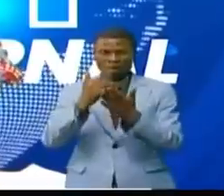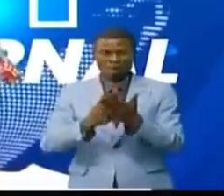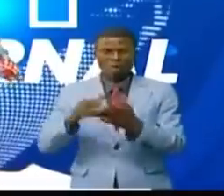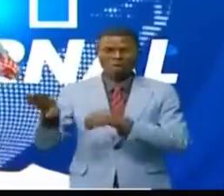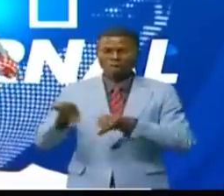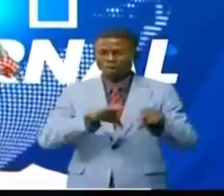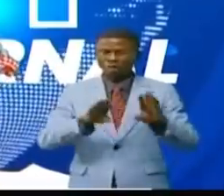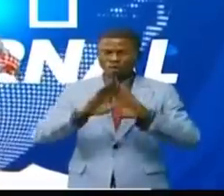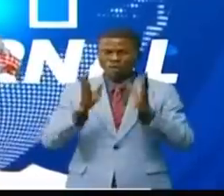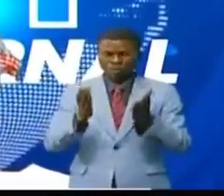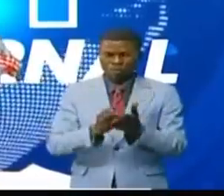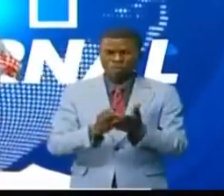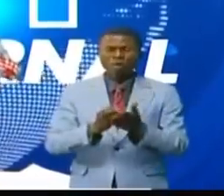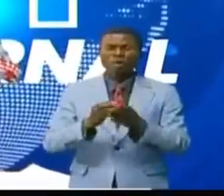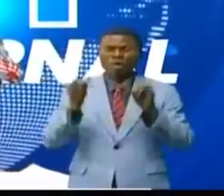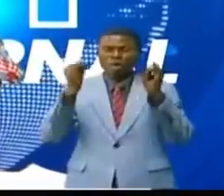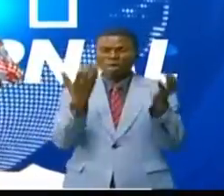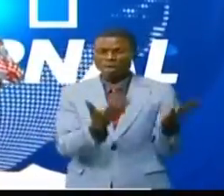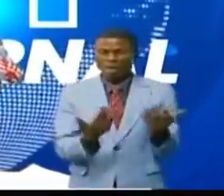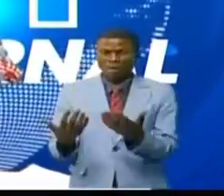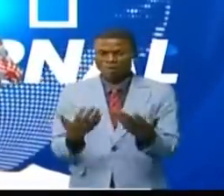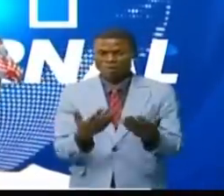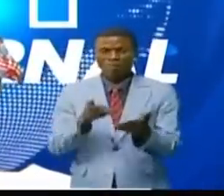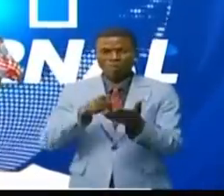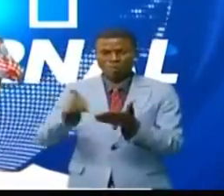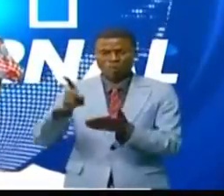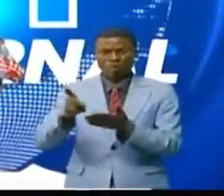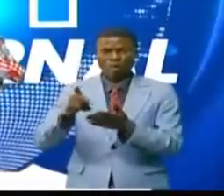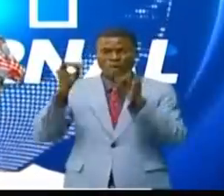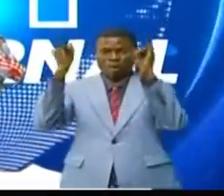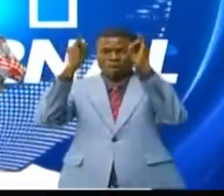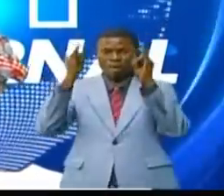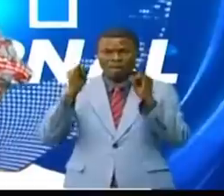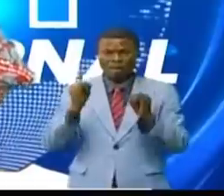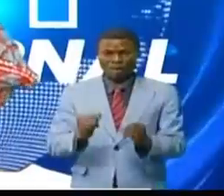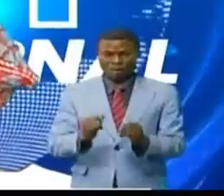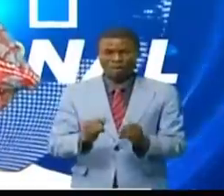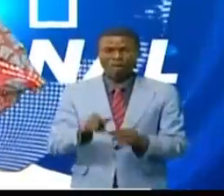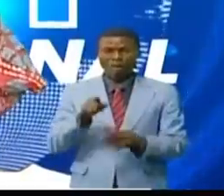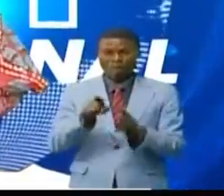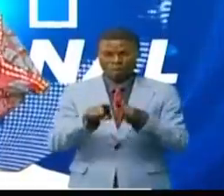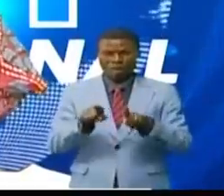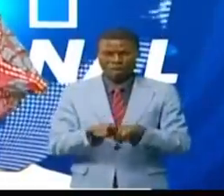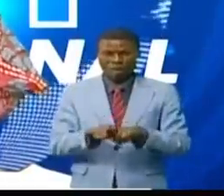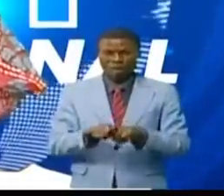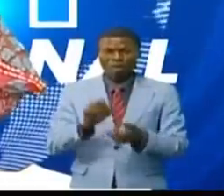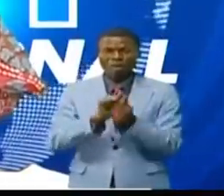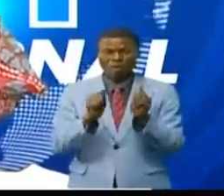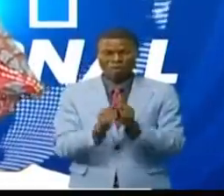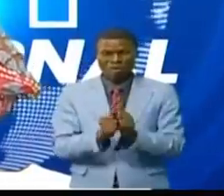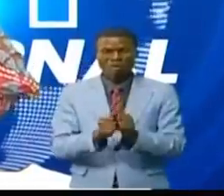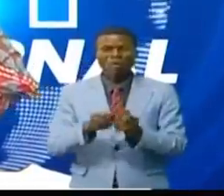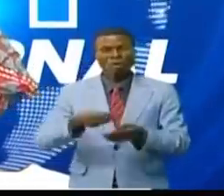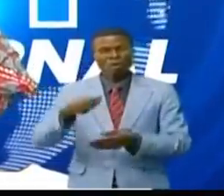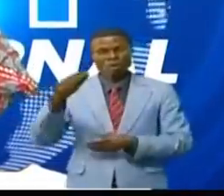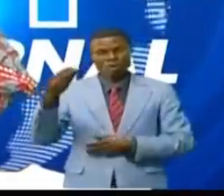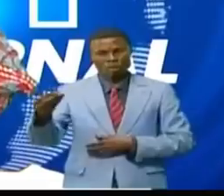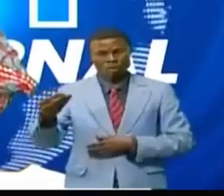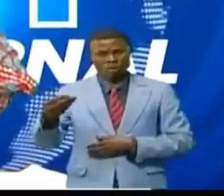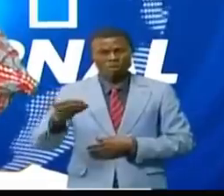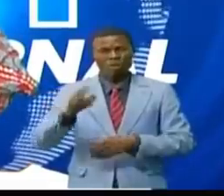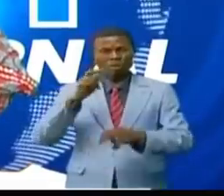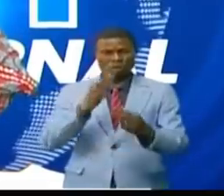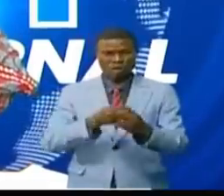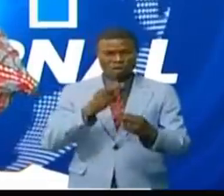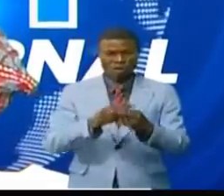totalement automatisé, paiement en ligne Visa, Mastercard, Mobile Money, offre d'hébergement